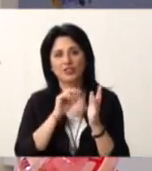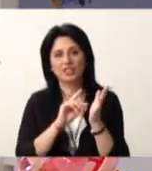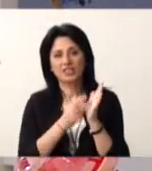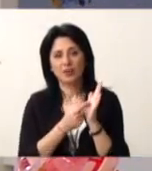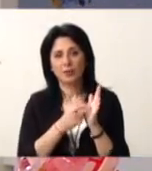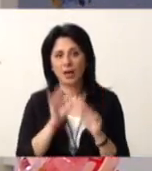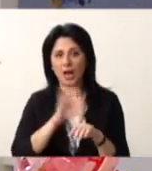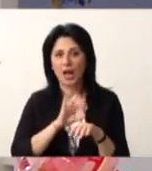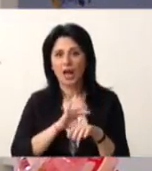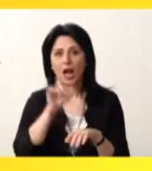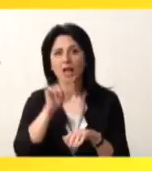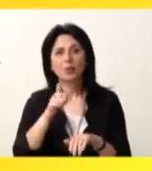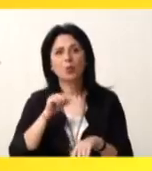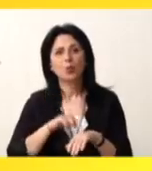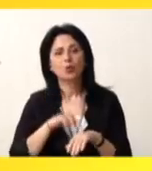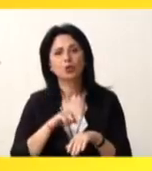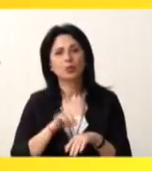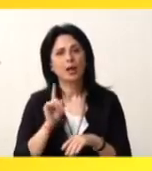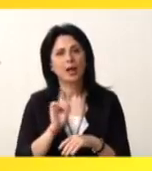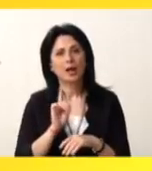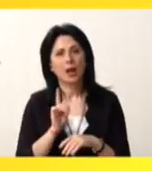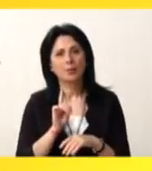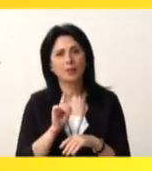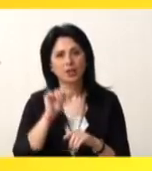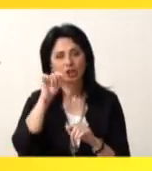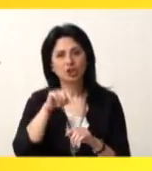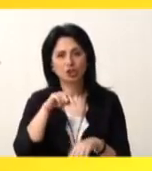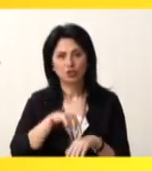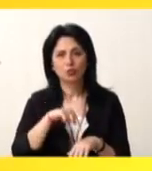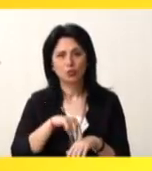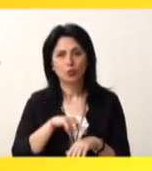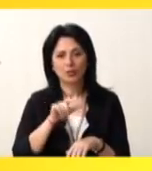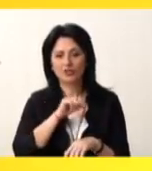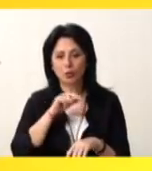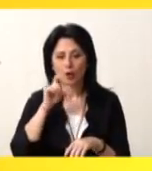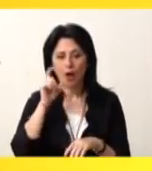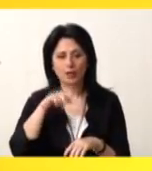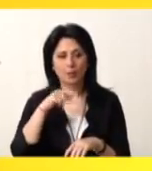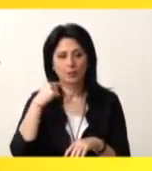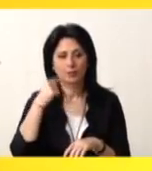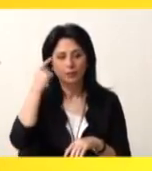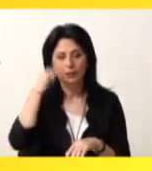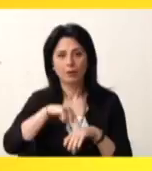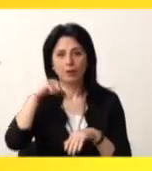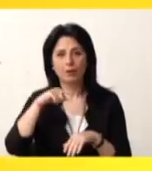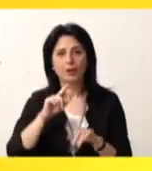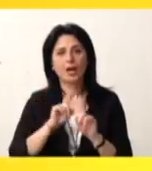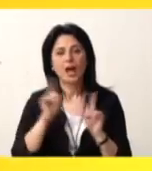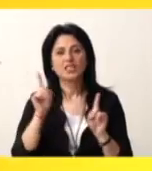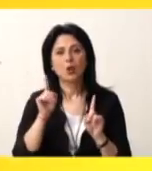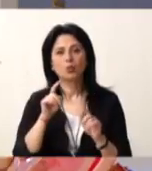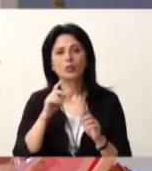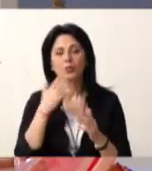ხდება. პაციენტი, ადამიანი როგორ გრძნობს, რამე არის ისეთი განსაკუთრებული ნიშანი, განსაკუთრებულ